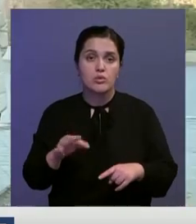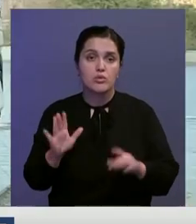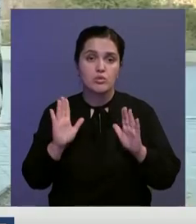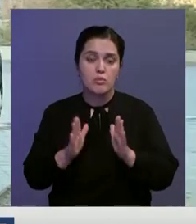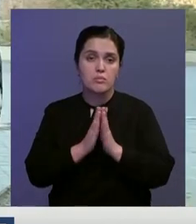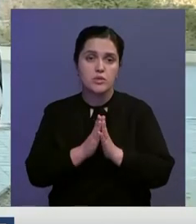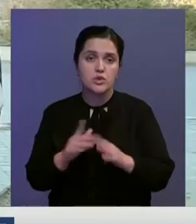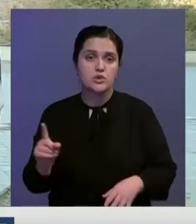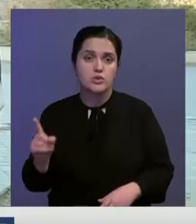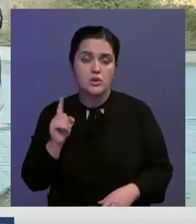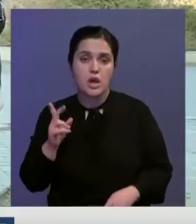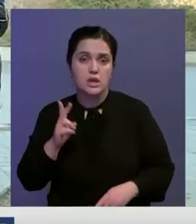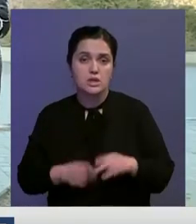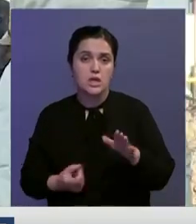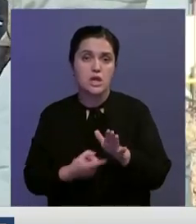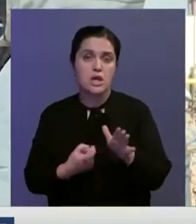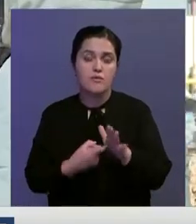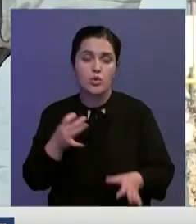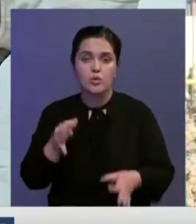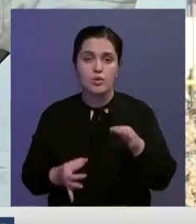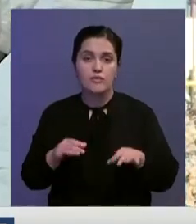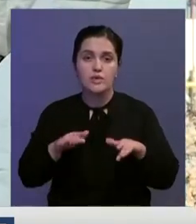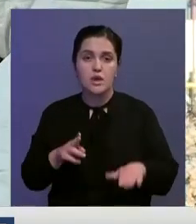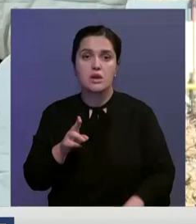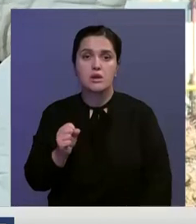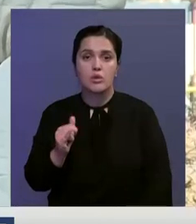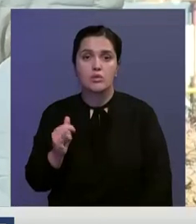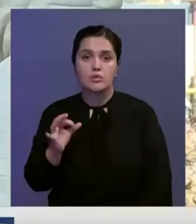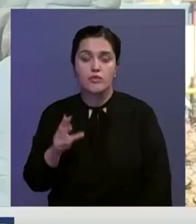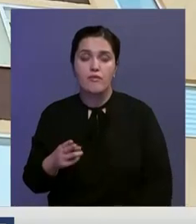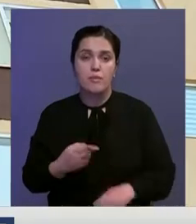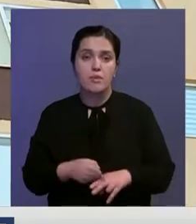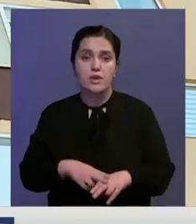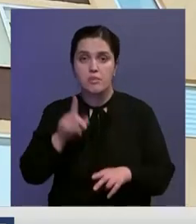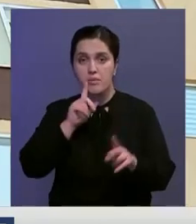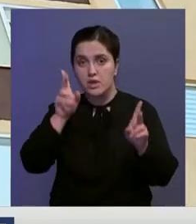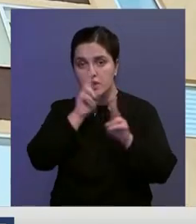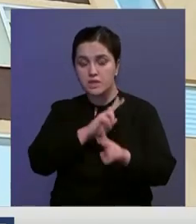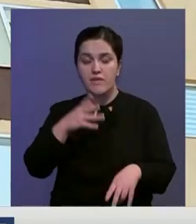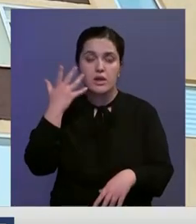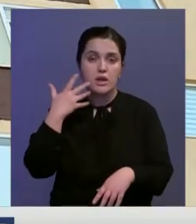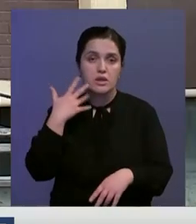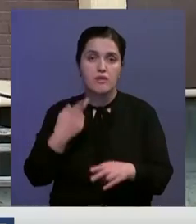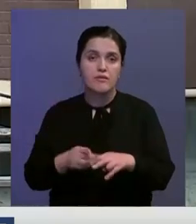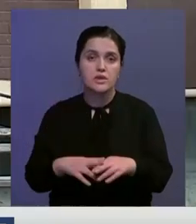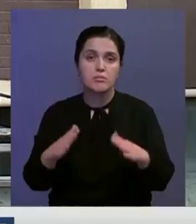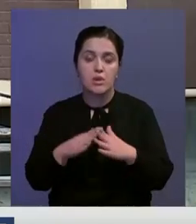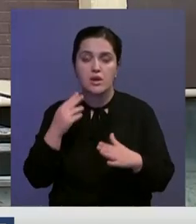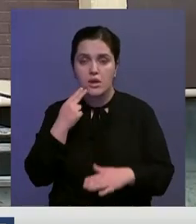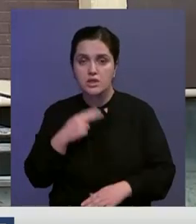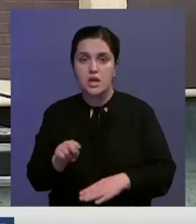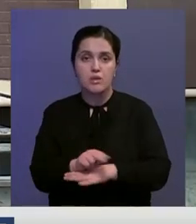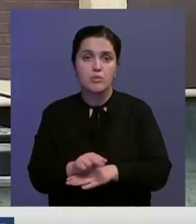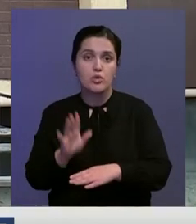просят жильцов дождаться окончания расследования уголовного дела Каусова. Поэтому пока неизвестно, когда же в этих домах сделают качественный